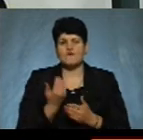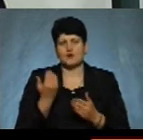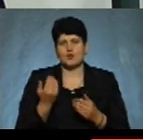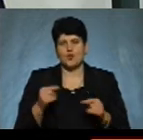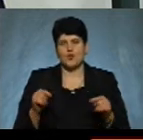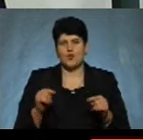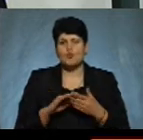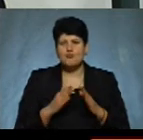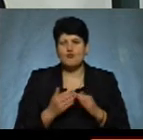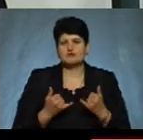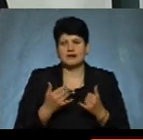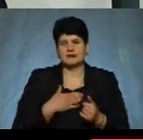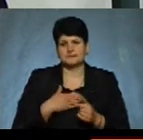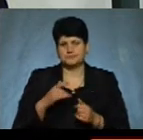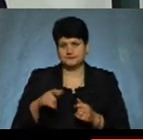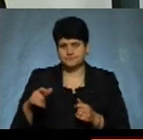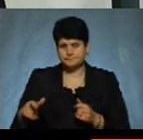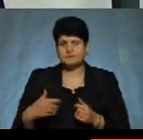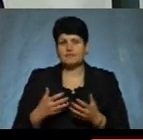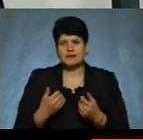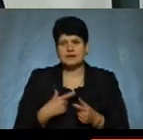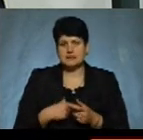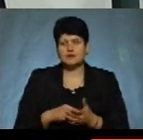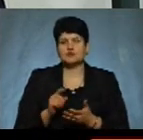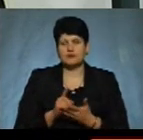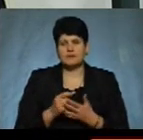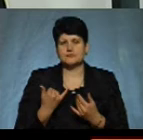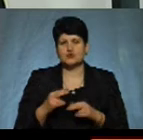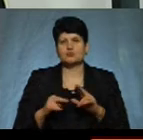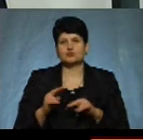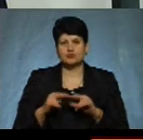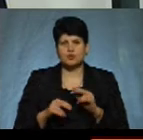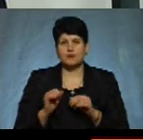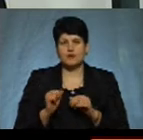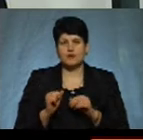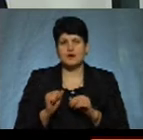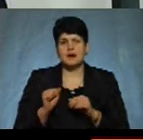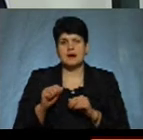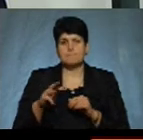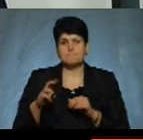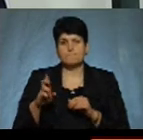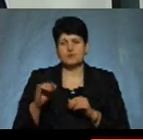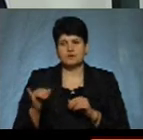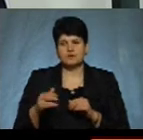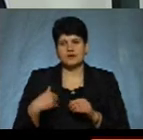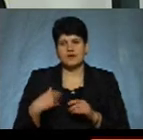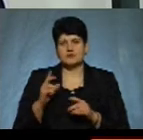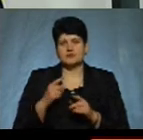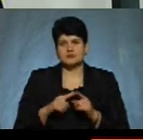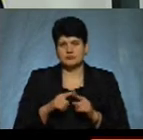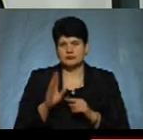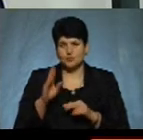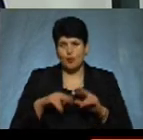Тому ми на себе взяли таке зобов'язання, і ми сьогодні будуємо амбулаторії. Я вже став частково будівельником,